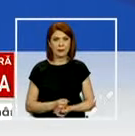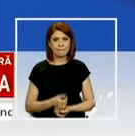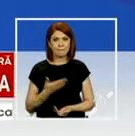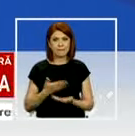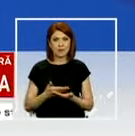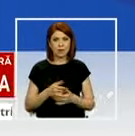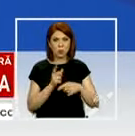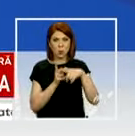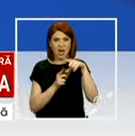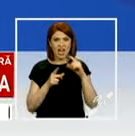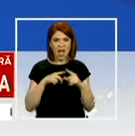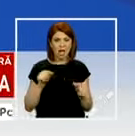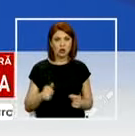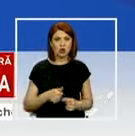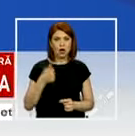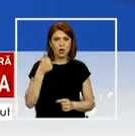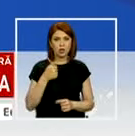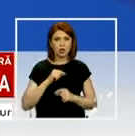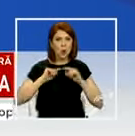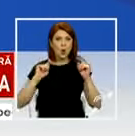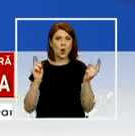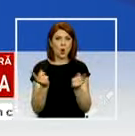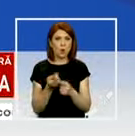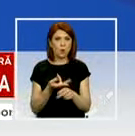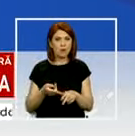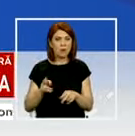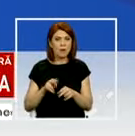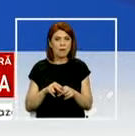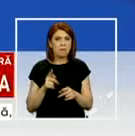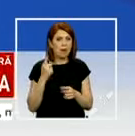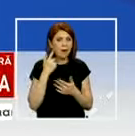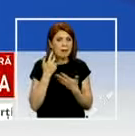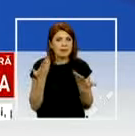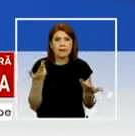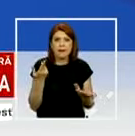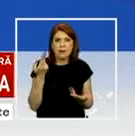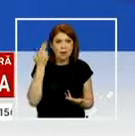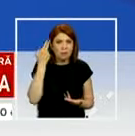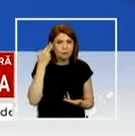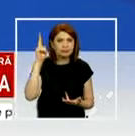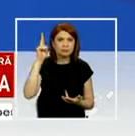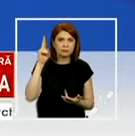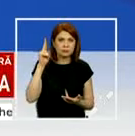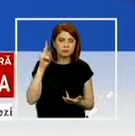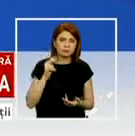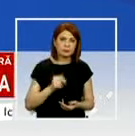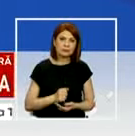pentru NATO într-o lume mult mai impredictibilă și